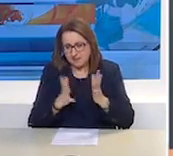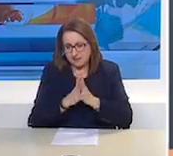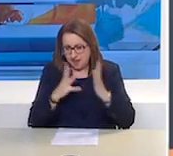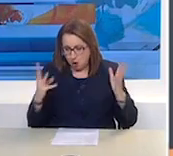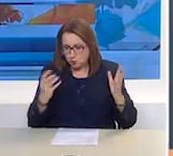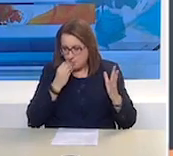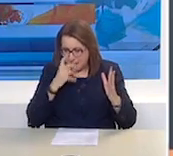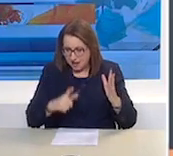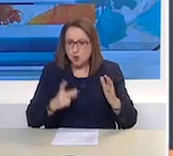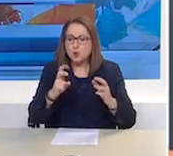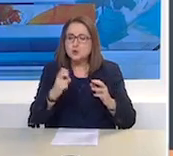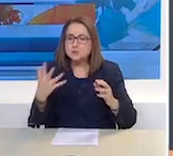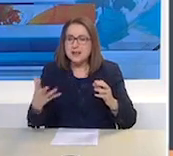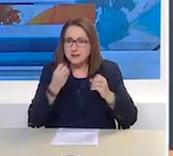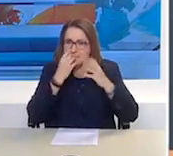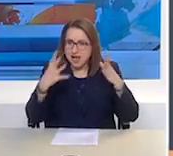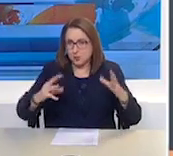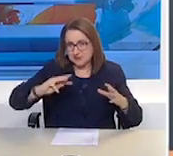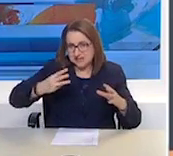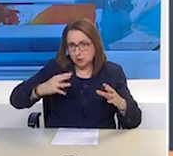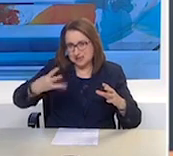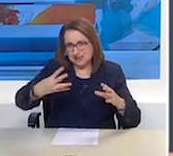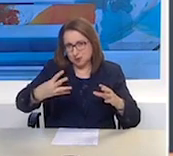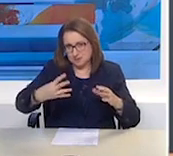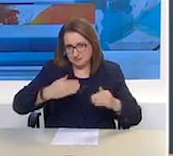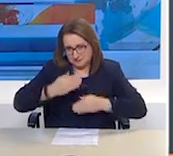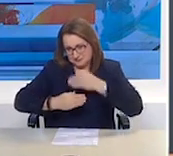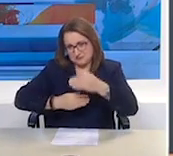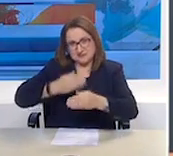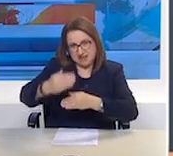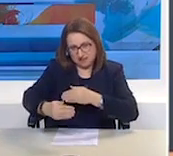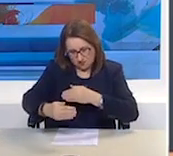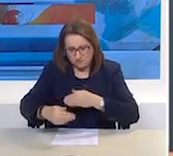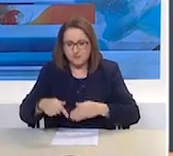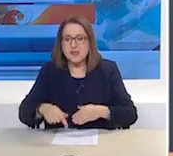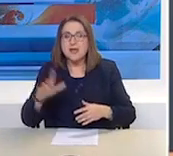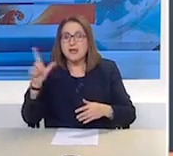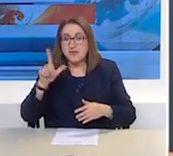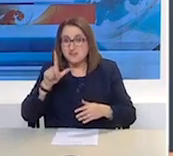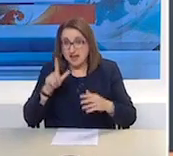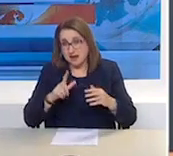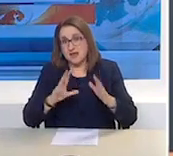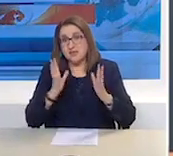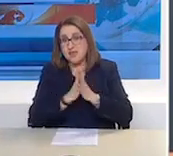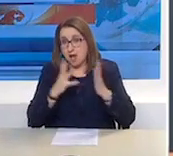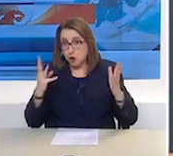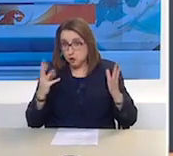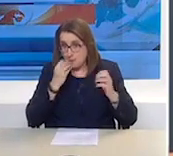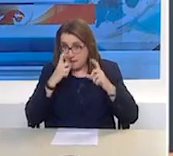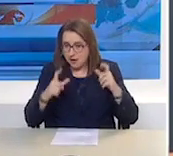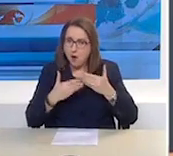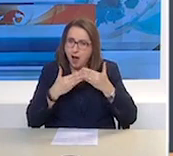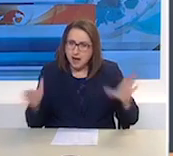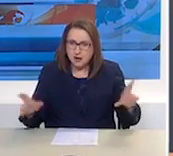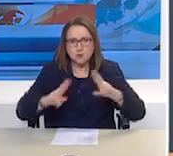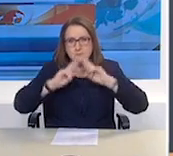Μαΐου και τη Δευτέρα 25 Μαΐου αντίστοιχα. Συγκεκριμένα, τη Δευτέρα 18 Μαΐου επανακοινεί το λιανικό εμπόριο